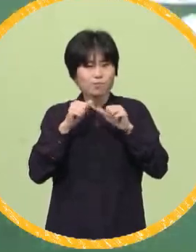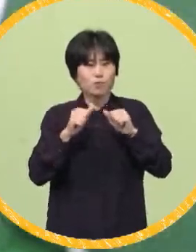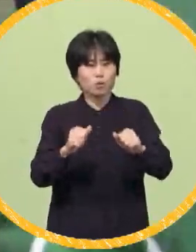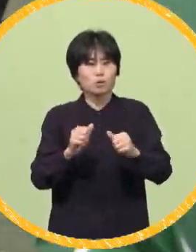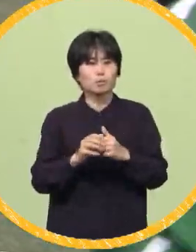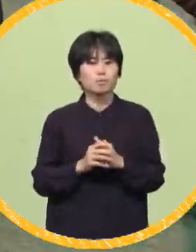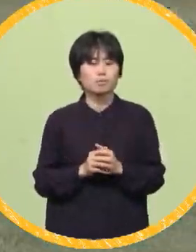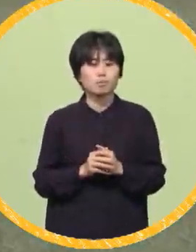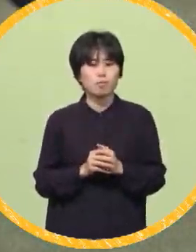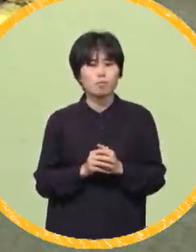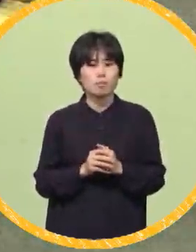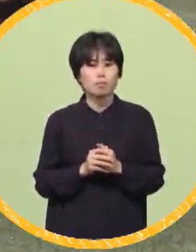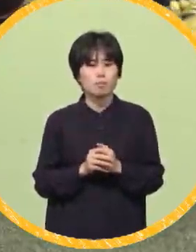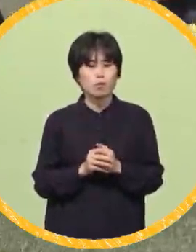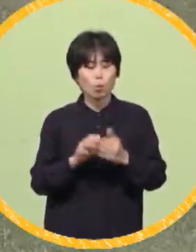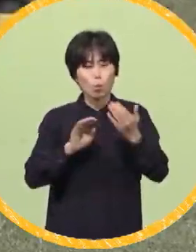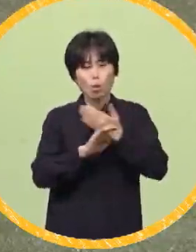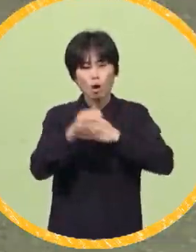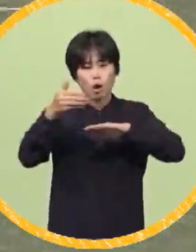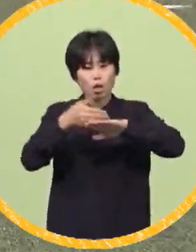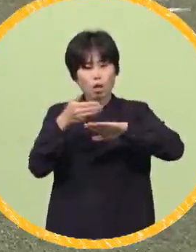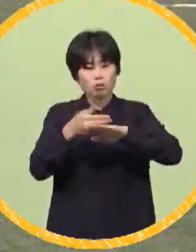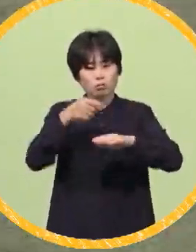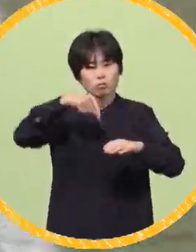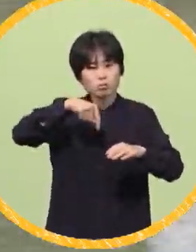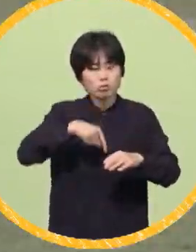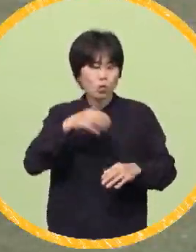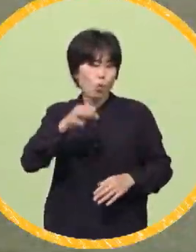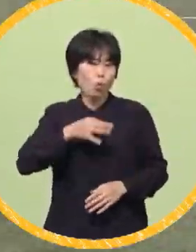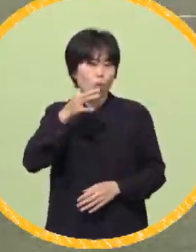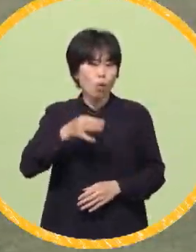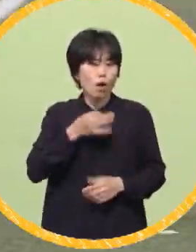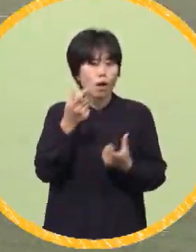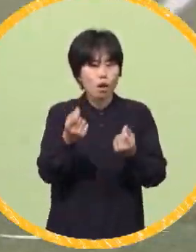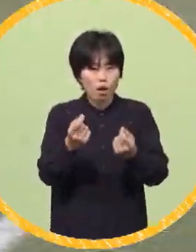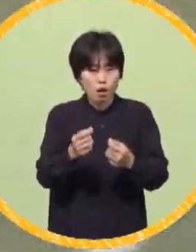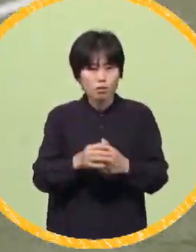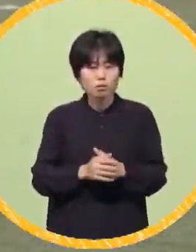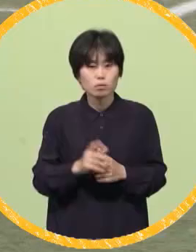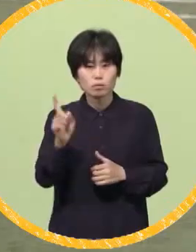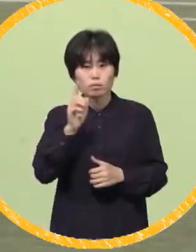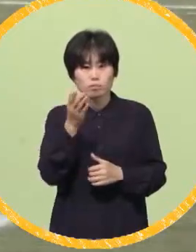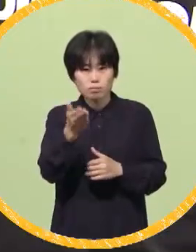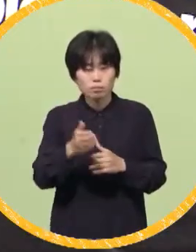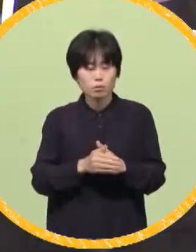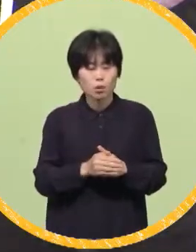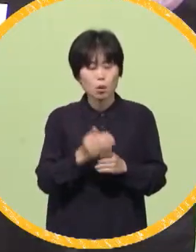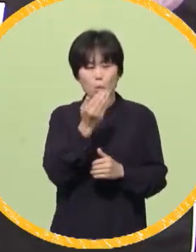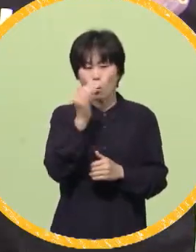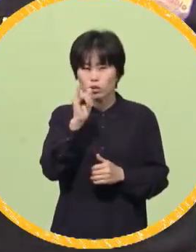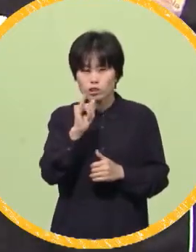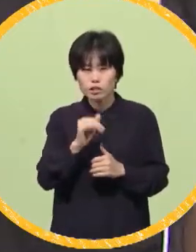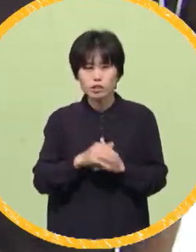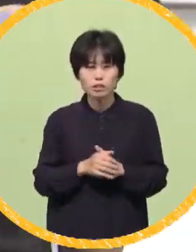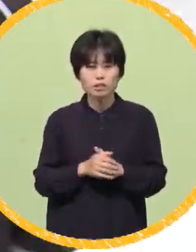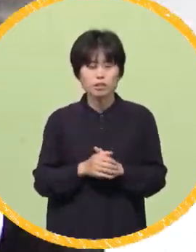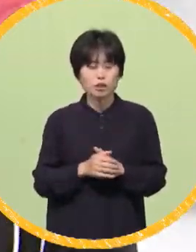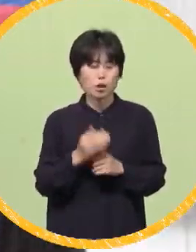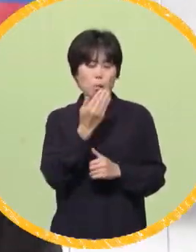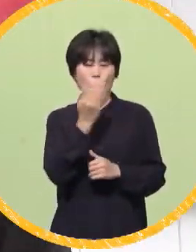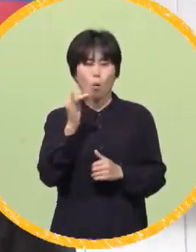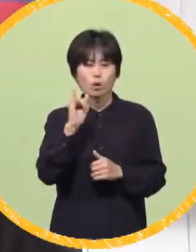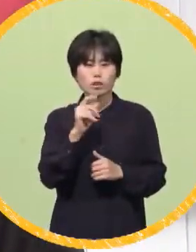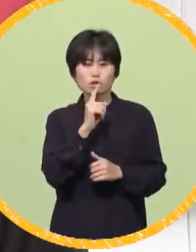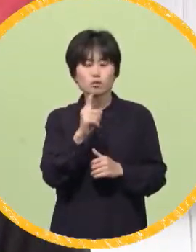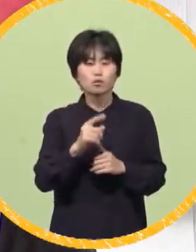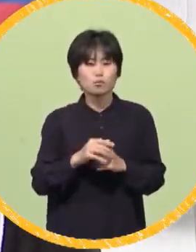あとなんかちょっとまあ練習見せてもらったんですけど、声掛け声出してましたよね。あれは何ですか。ポイみたいな。 ボイですね。ボイっ